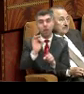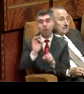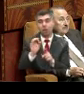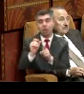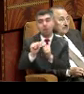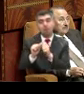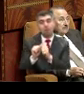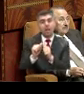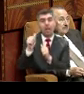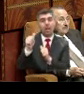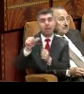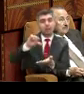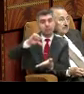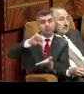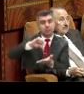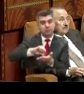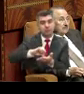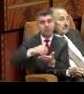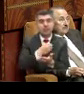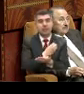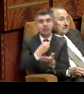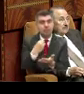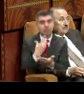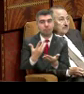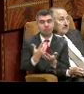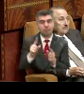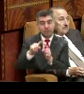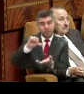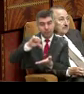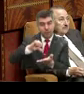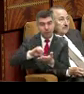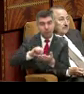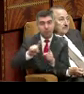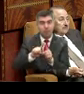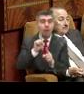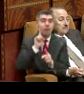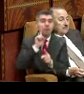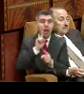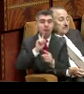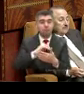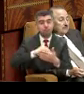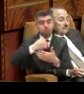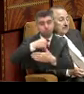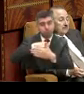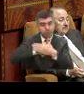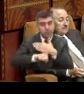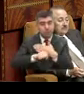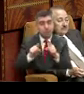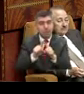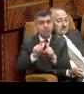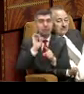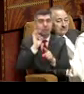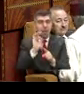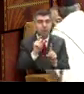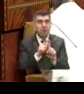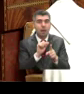تبعد عن المستشفى، لأن دار الأمومة غير مؤهلة، لأن القابلة حتى القابلة التقليدية غير